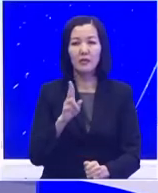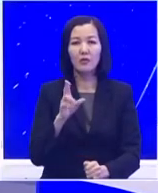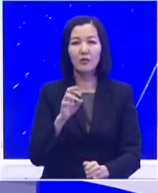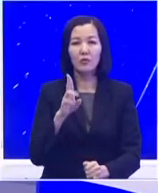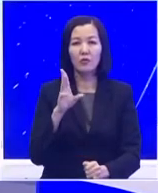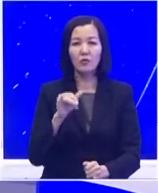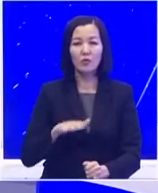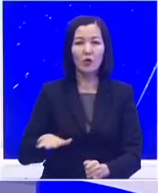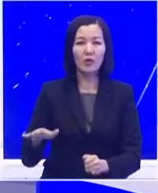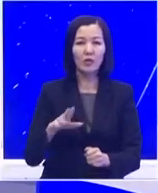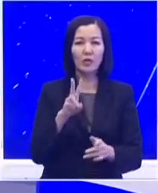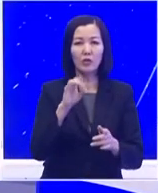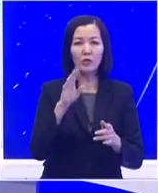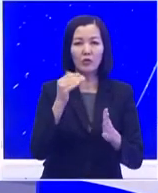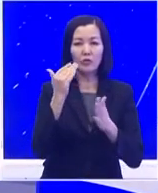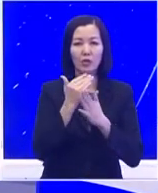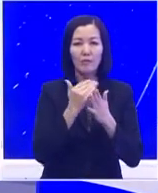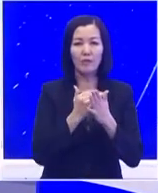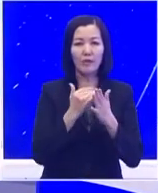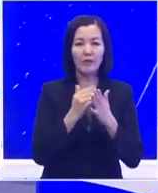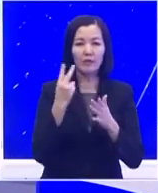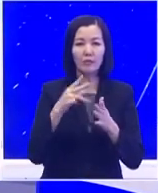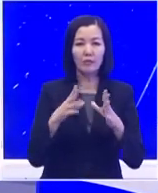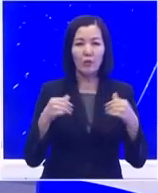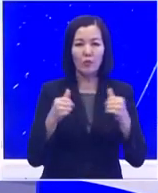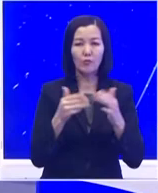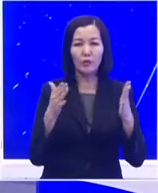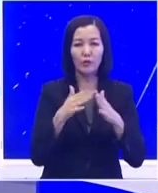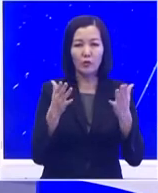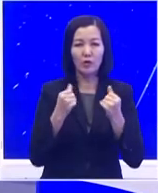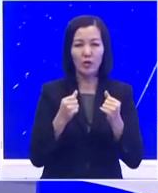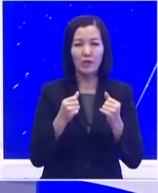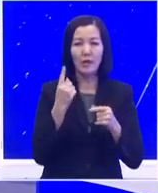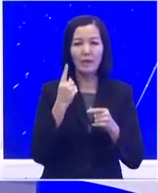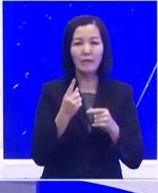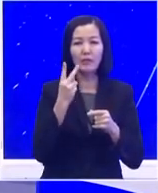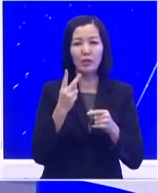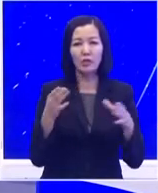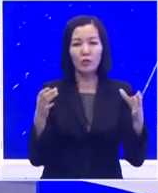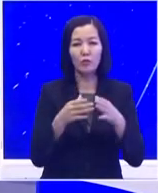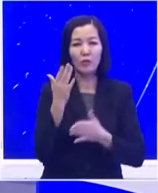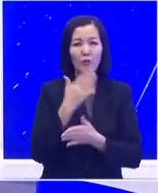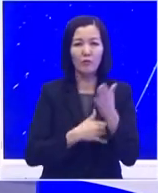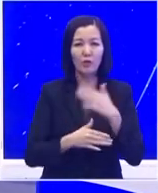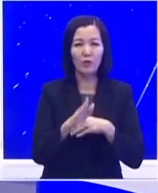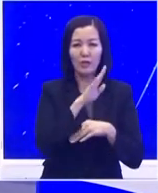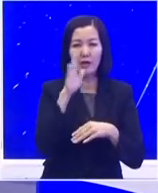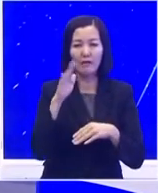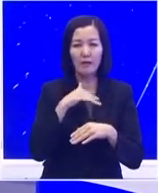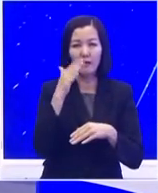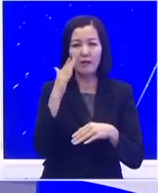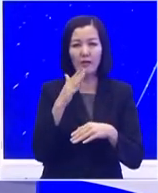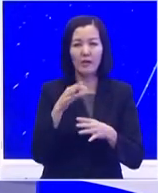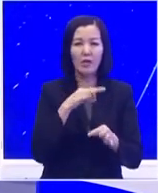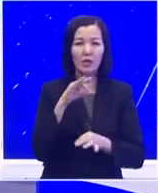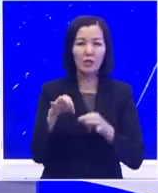Көксу ауданында нұрлы жер бағдарламасымен 20 отбасы баспаналы болды. Олардың дені бірінші, екінші топтағы мүгедектермен